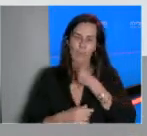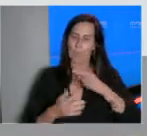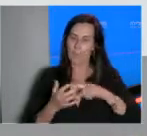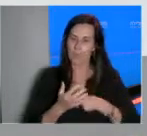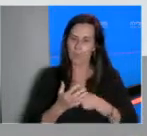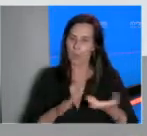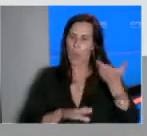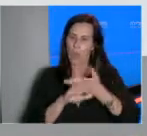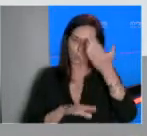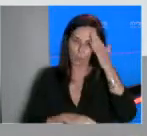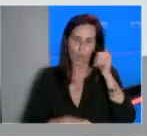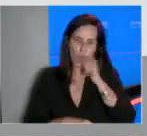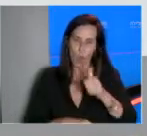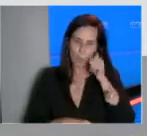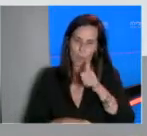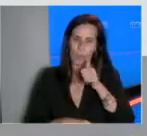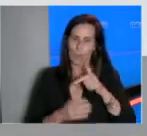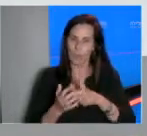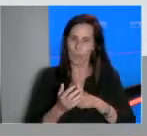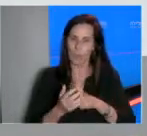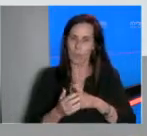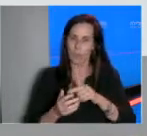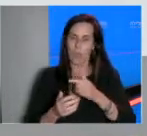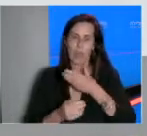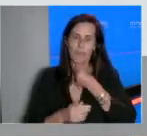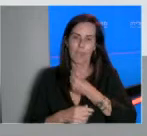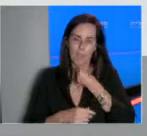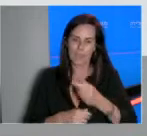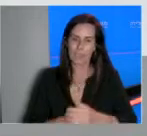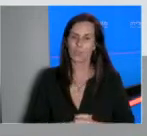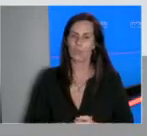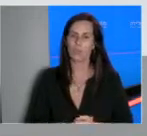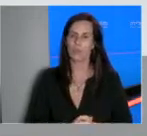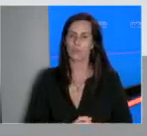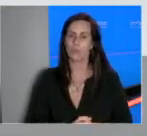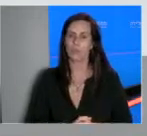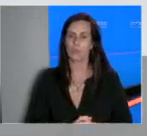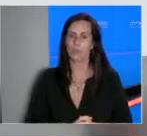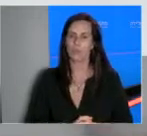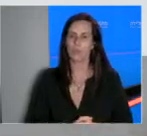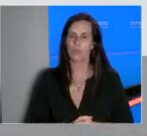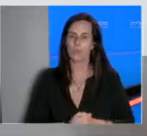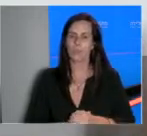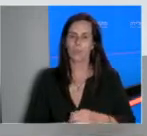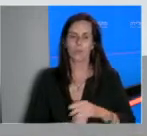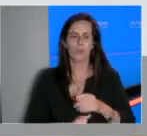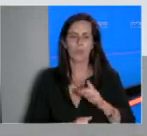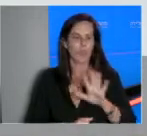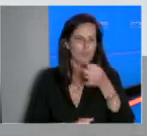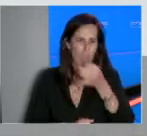במטרה להעלות מודעות יום-יום לסוגיית עברה מנגיסטו. ואין ספק,